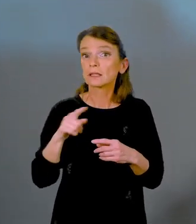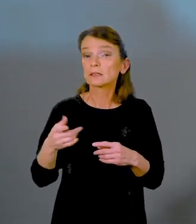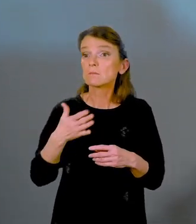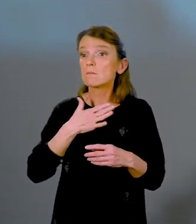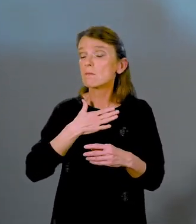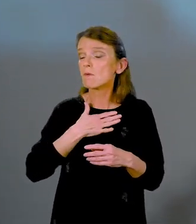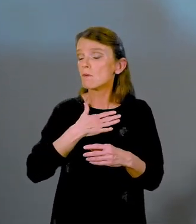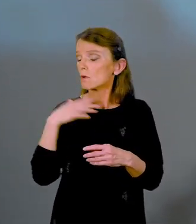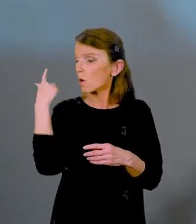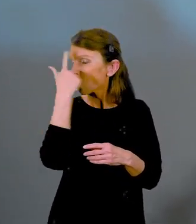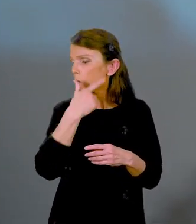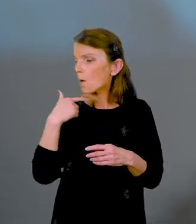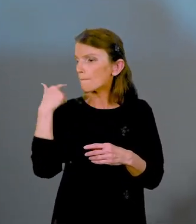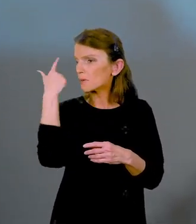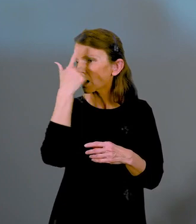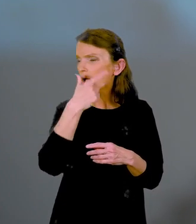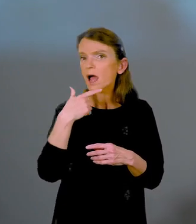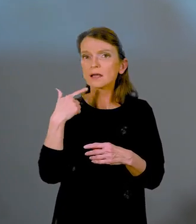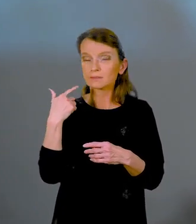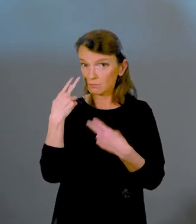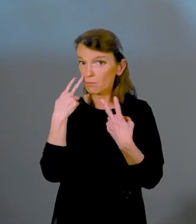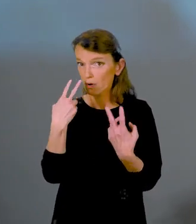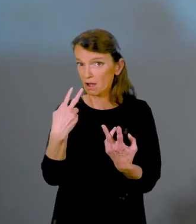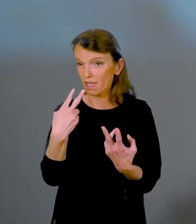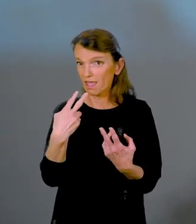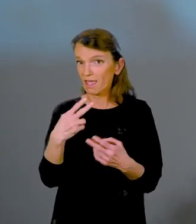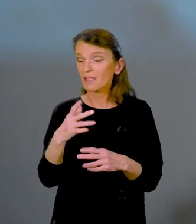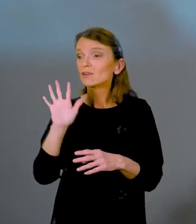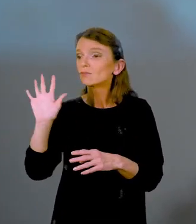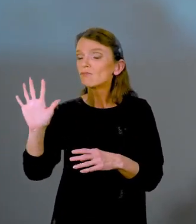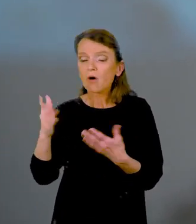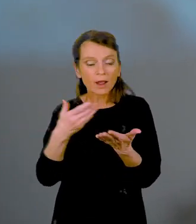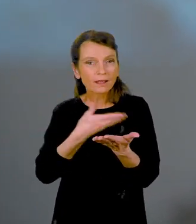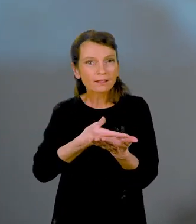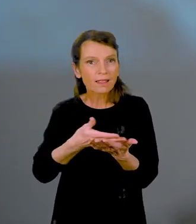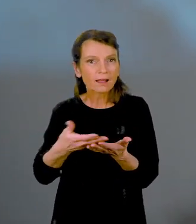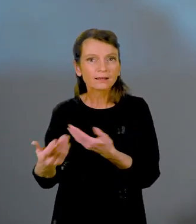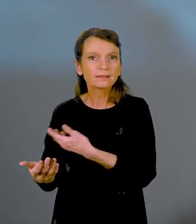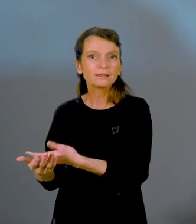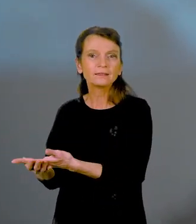in moj obraz greje tvoje dlani.